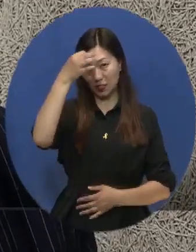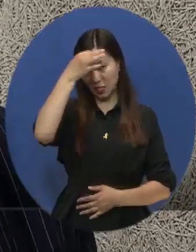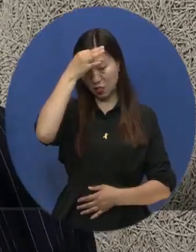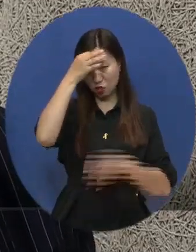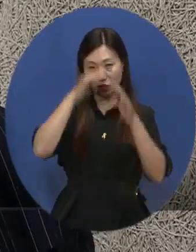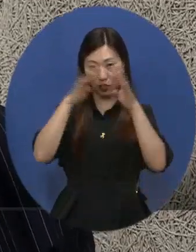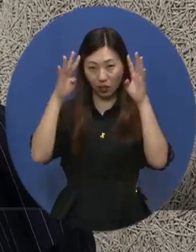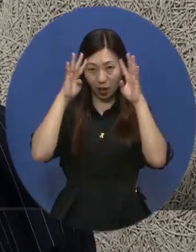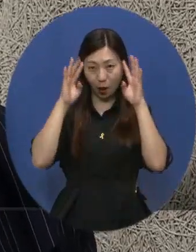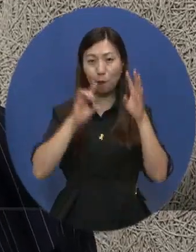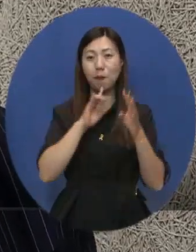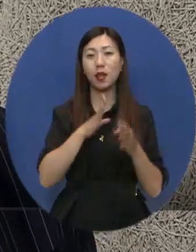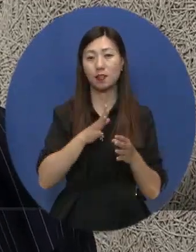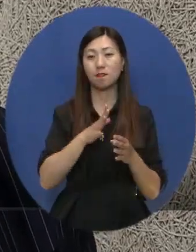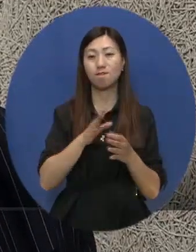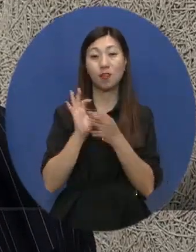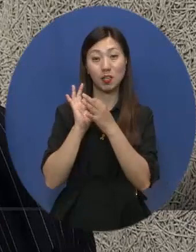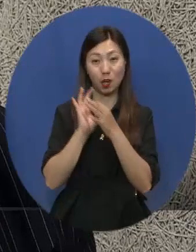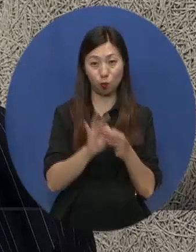또